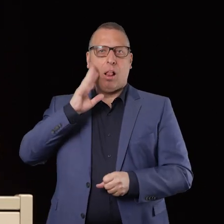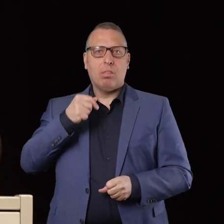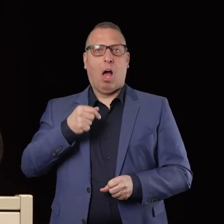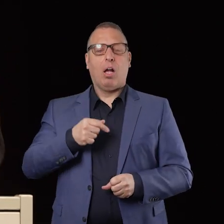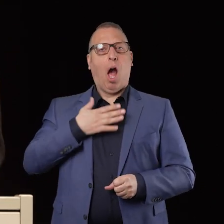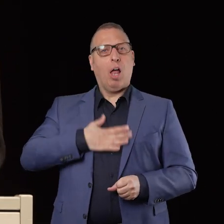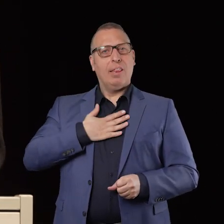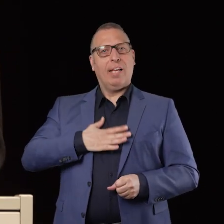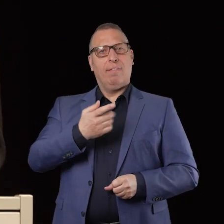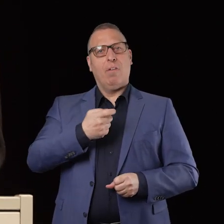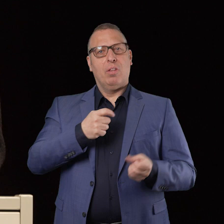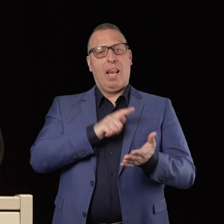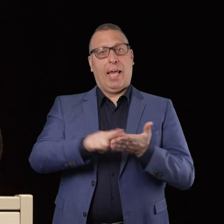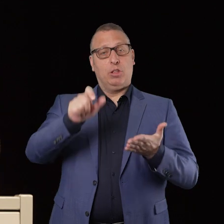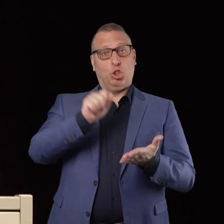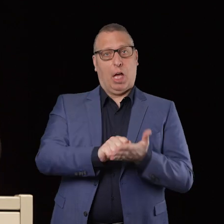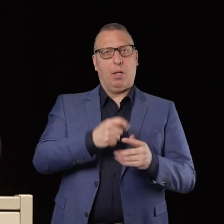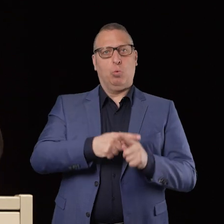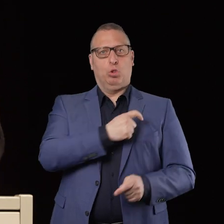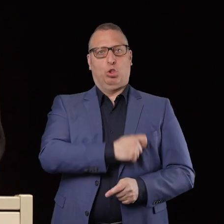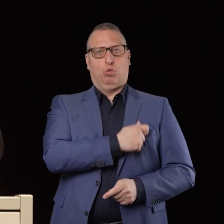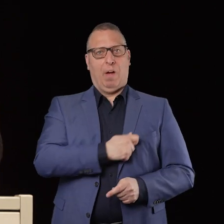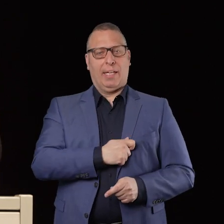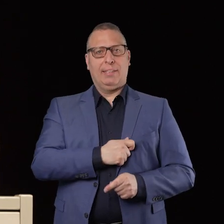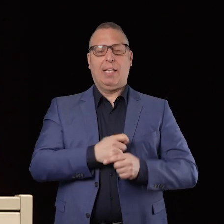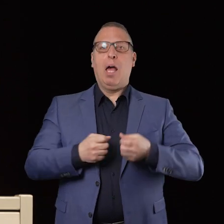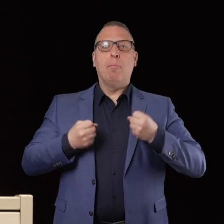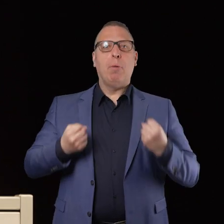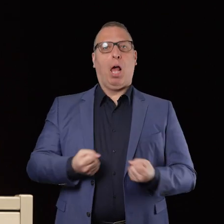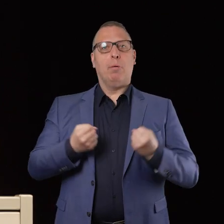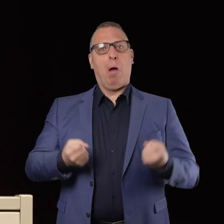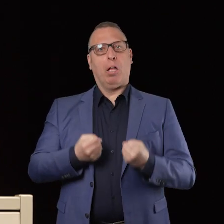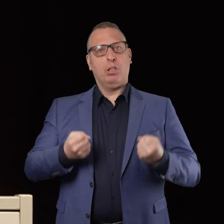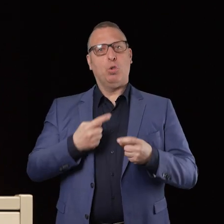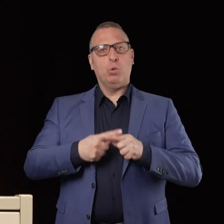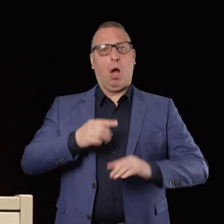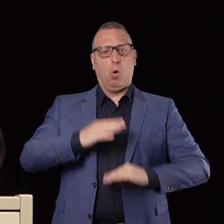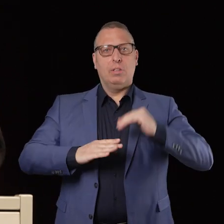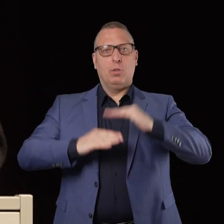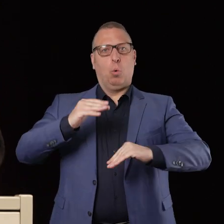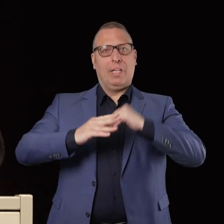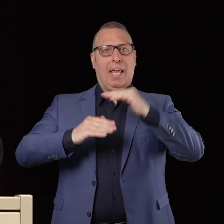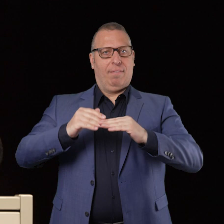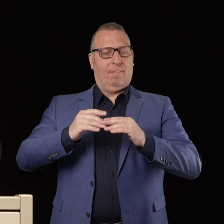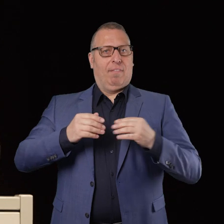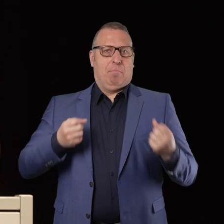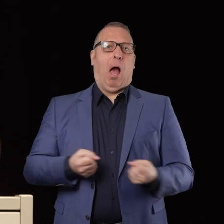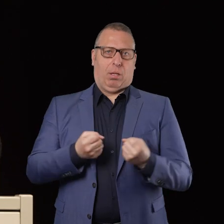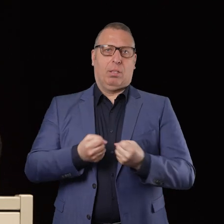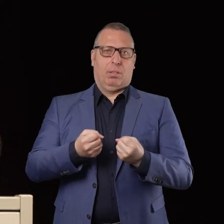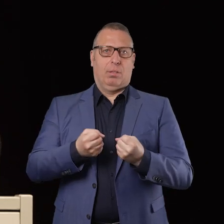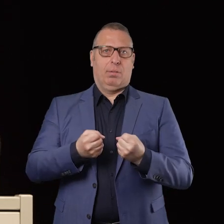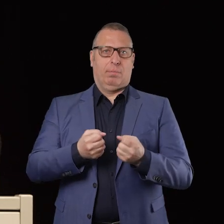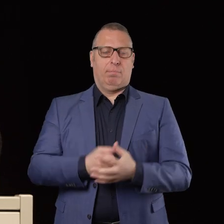den Anliegen Liechtensteins und der Schweiz auf pragmatische und konstruktive Weise Rechnung